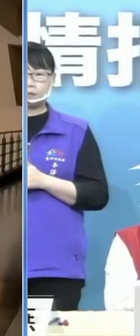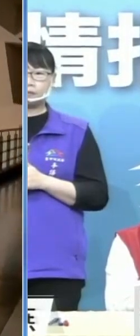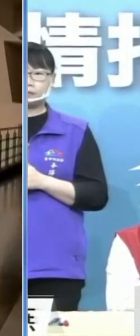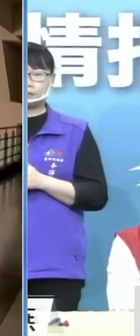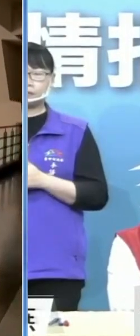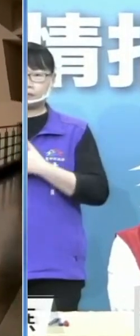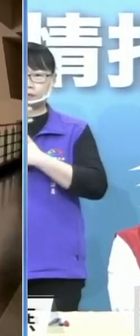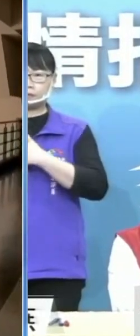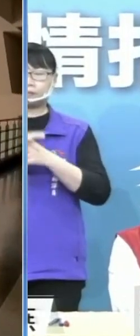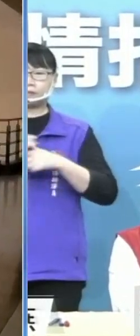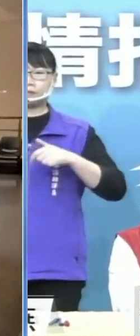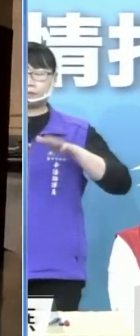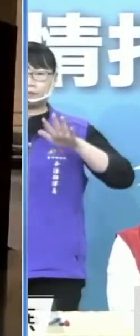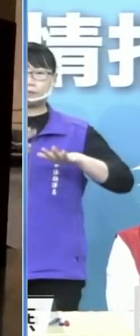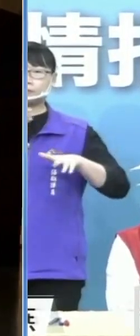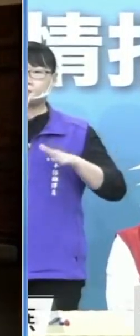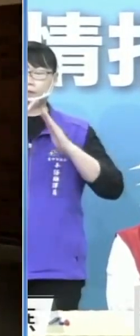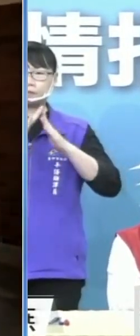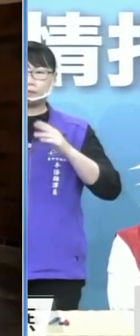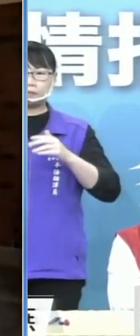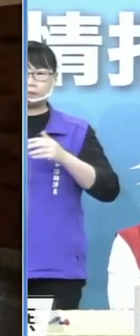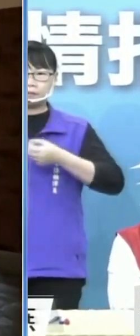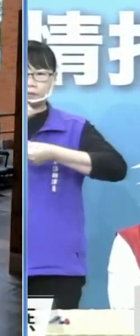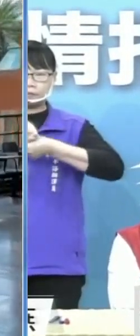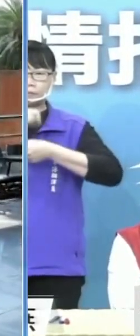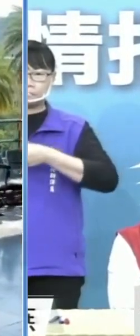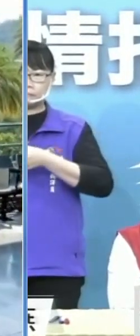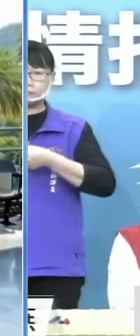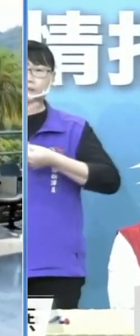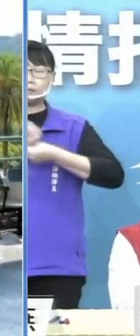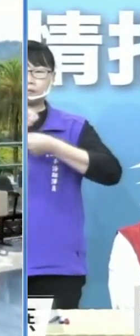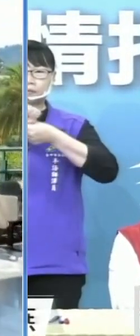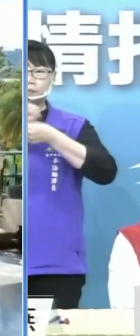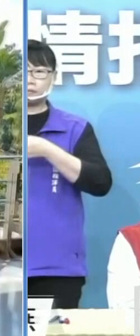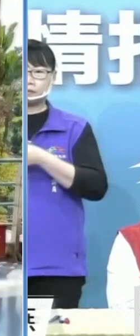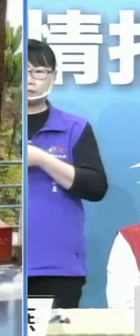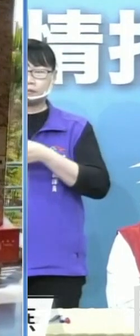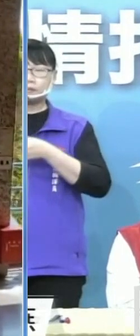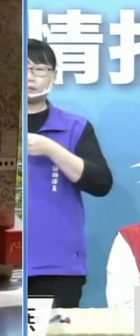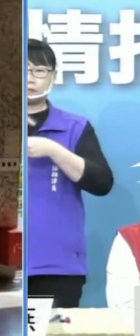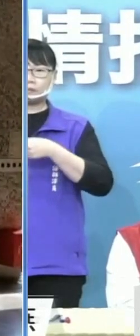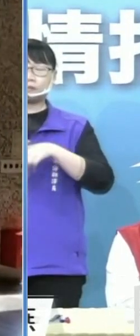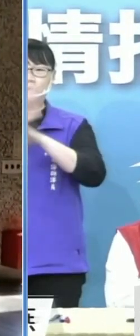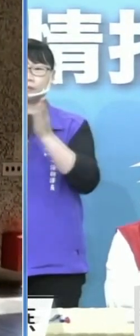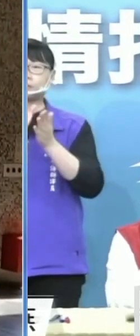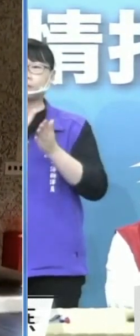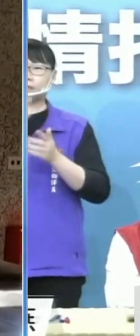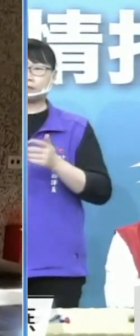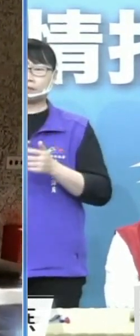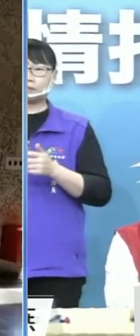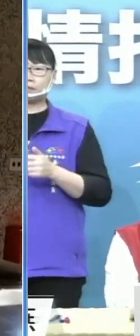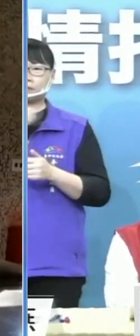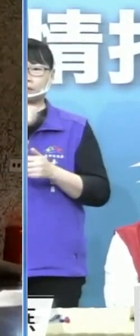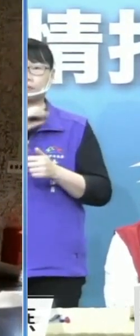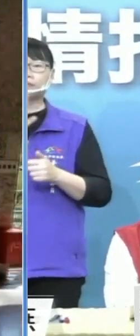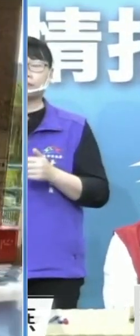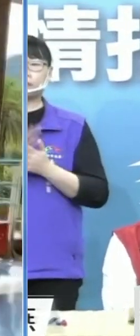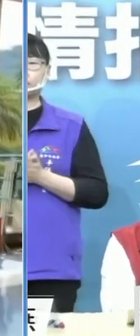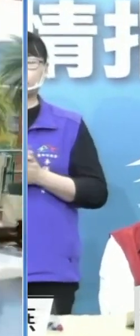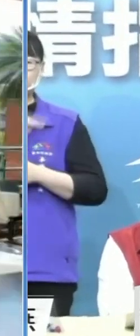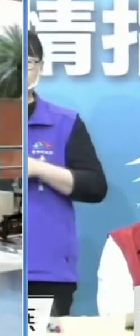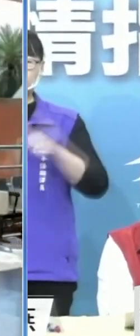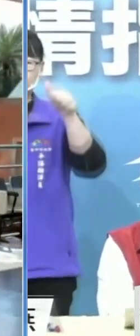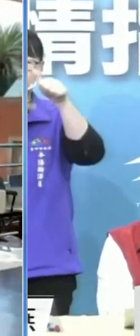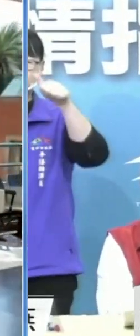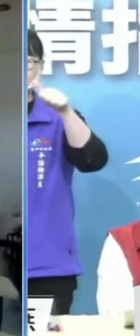本市的市民新确诊是增加五人啊，全部都是本土。这五个确